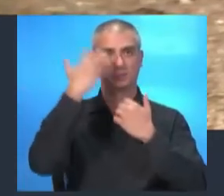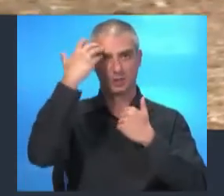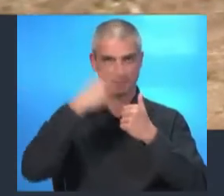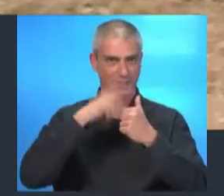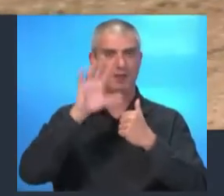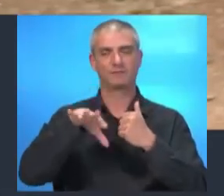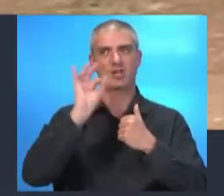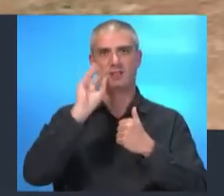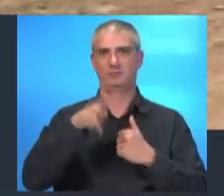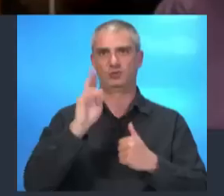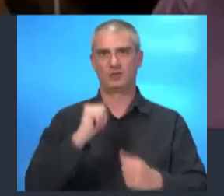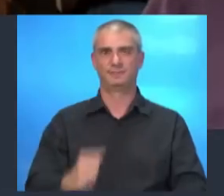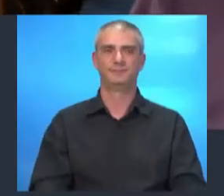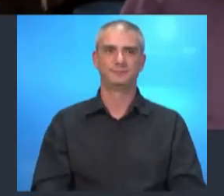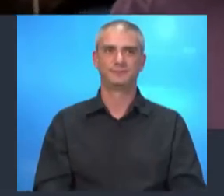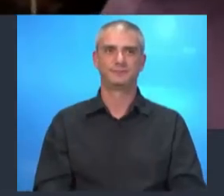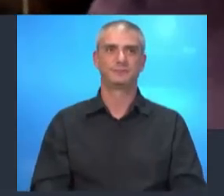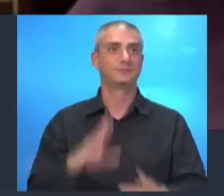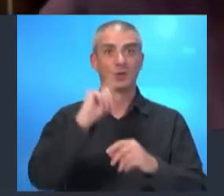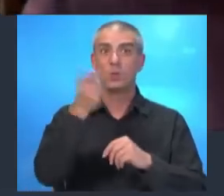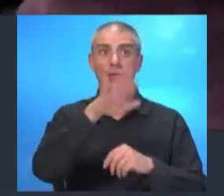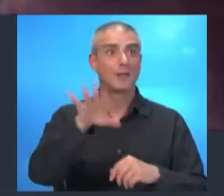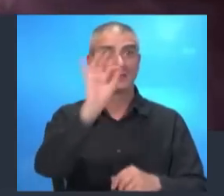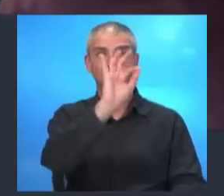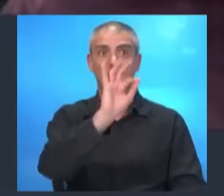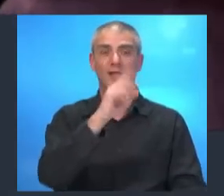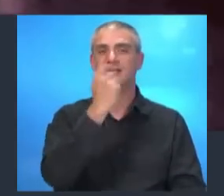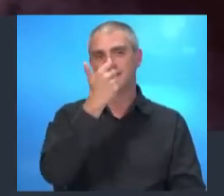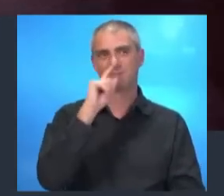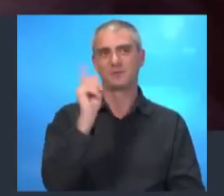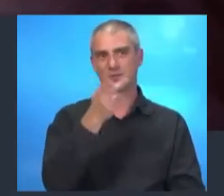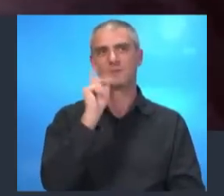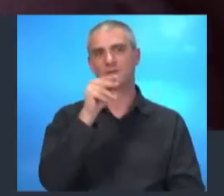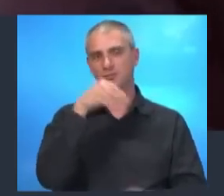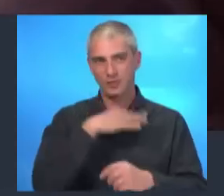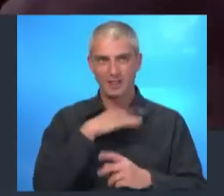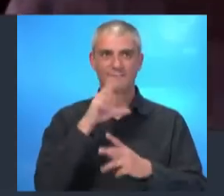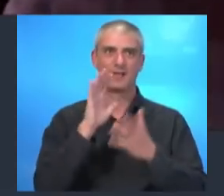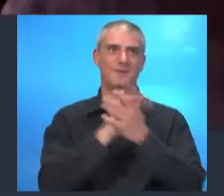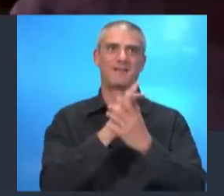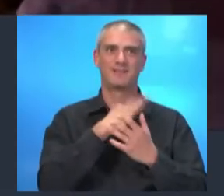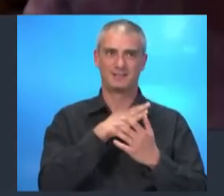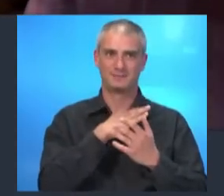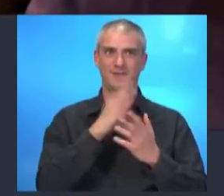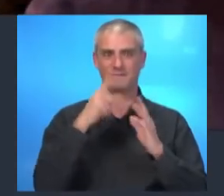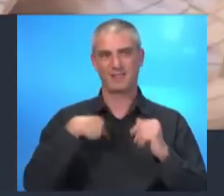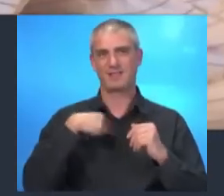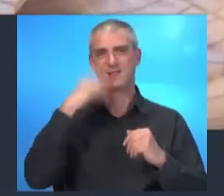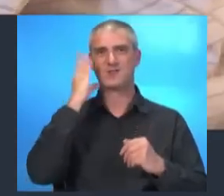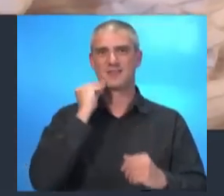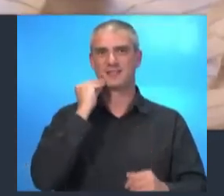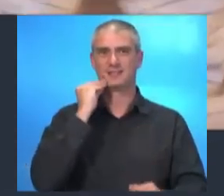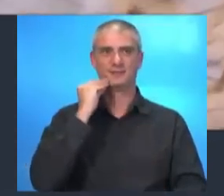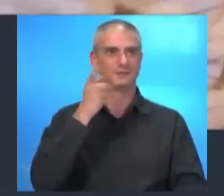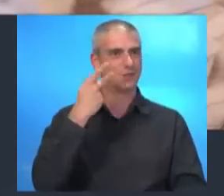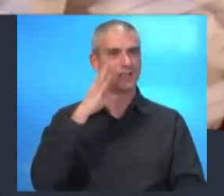למצוא. כל אלה שלך? כמעט, כן. כולם שלי וגם החברים פה, ואנחנו נהנים. יותר כיף